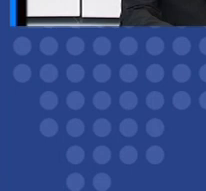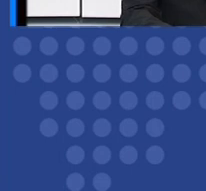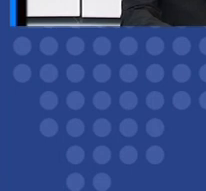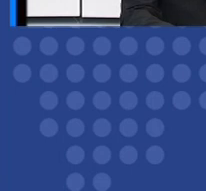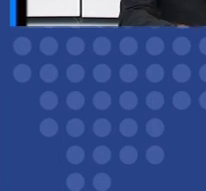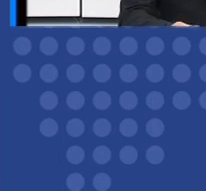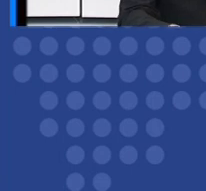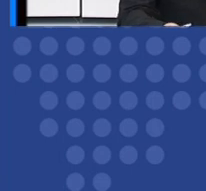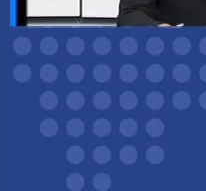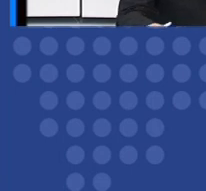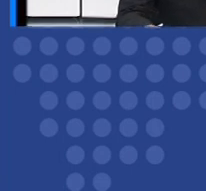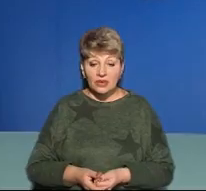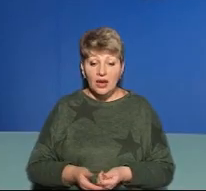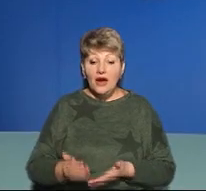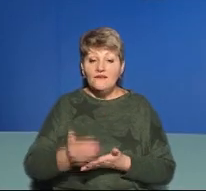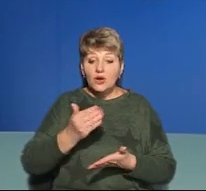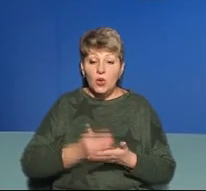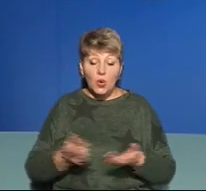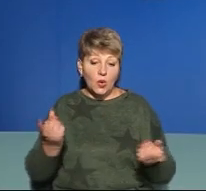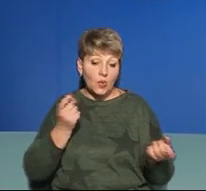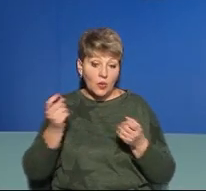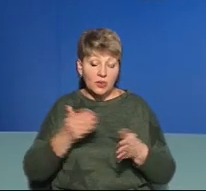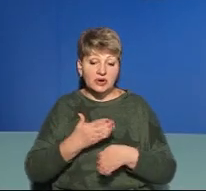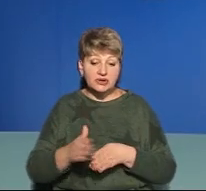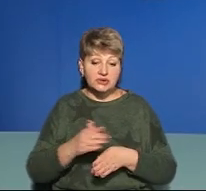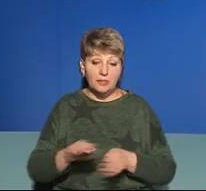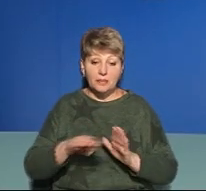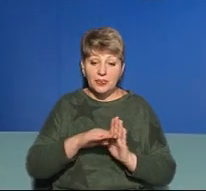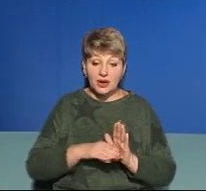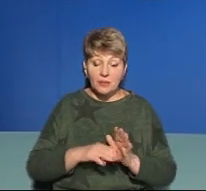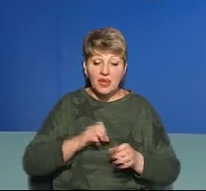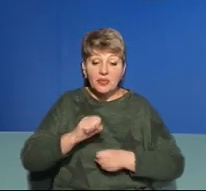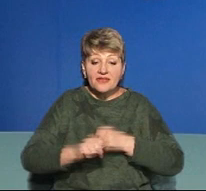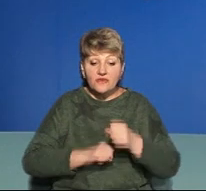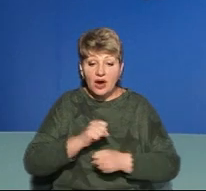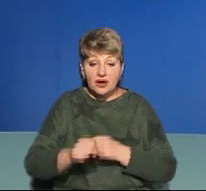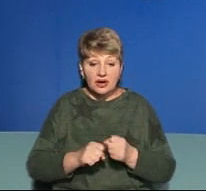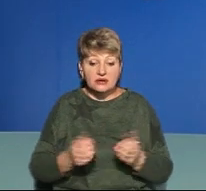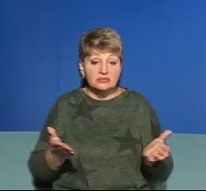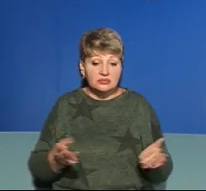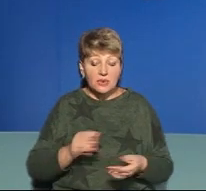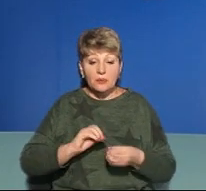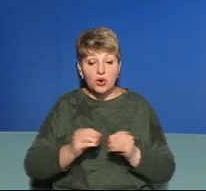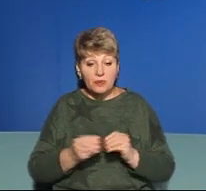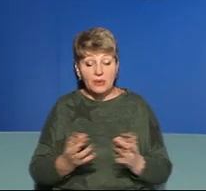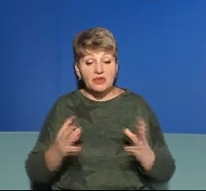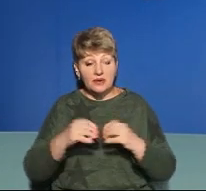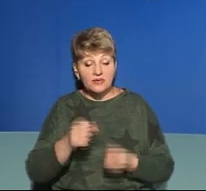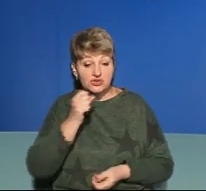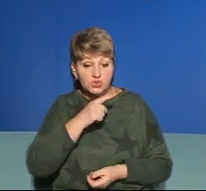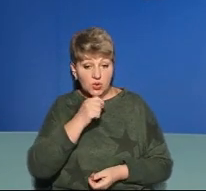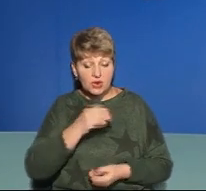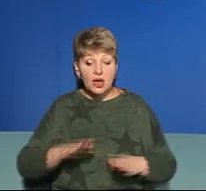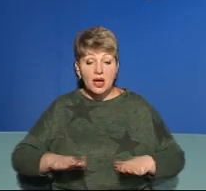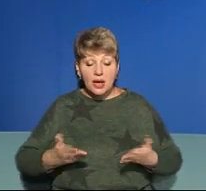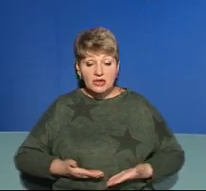Стасе. Насамкінець в інформаційній частині програми. Тварини не чинні, проблеми спільні. У Золотоноші